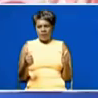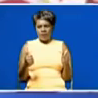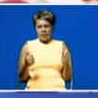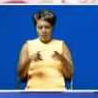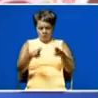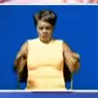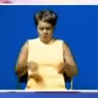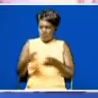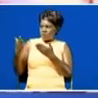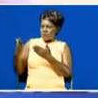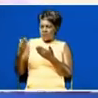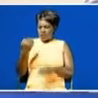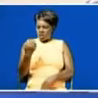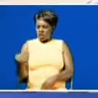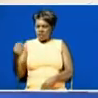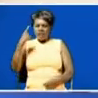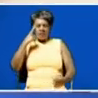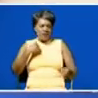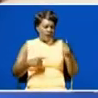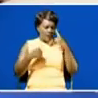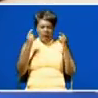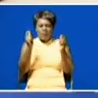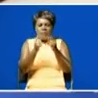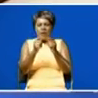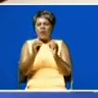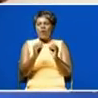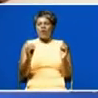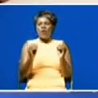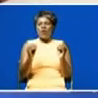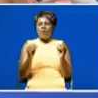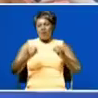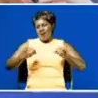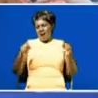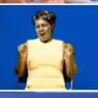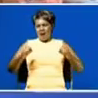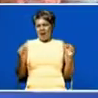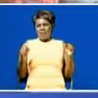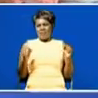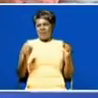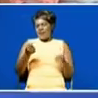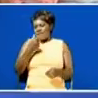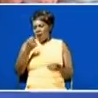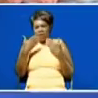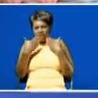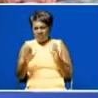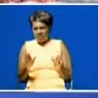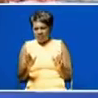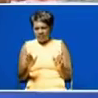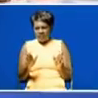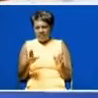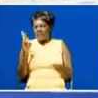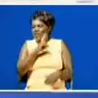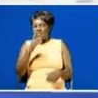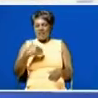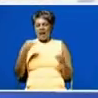chumba hiki vilio vya watoto si vya maumivu bali faraja. Tayari wamepatiwa matibabu na hawapo tena